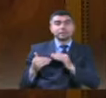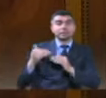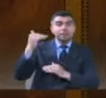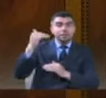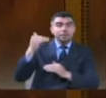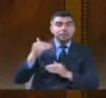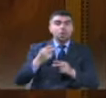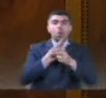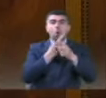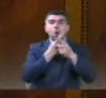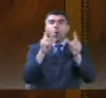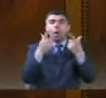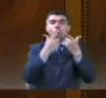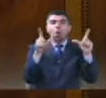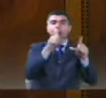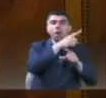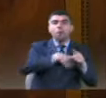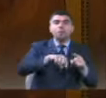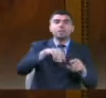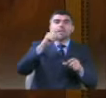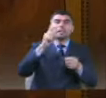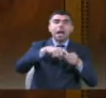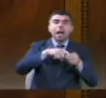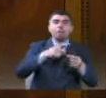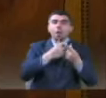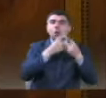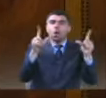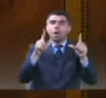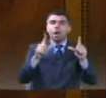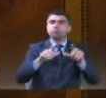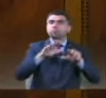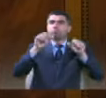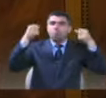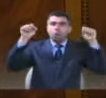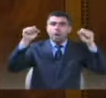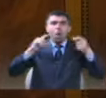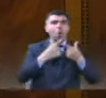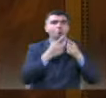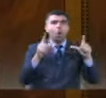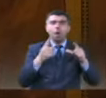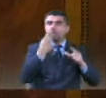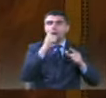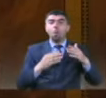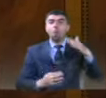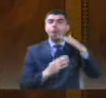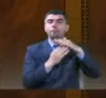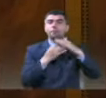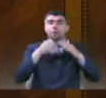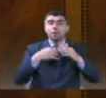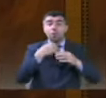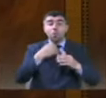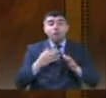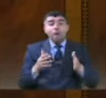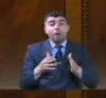ما دمتم تقولون أن الظروف الإيجابية التي تعيشها بلادنا قد تتمخض عنها نتائج، لكننا